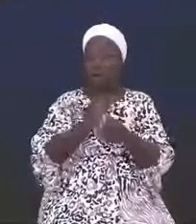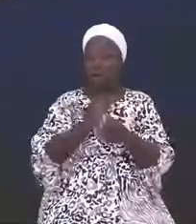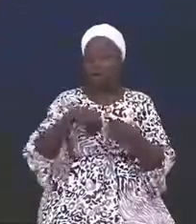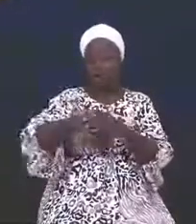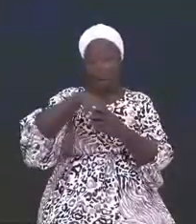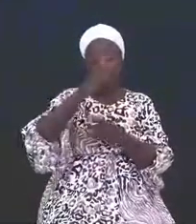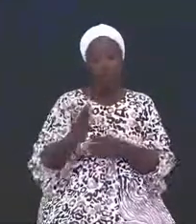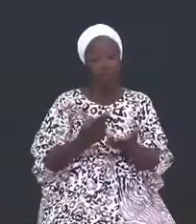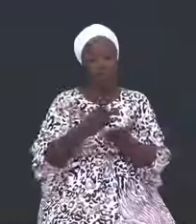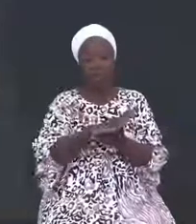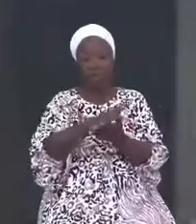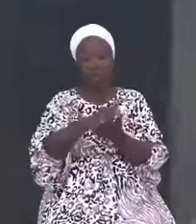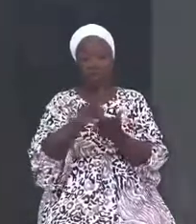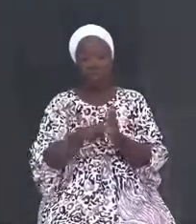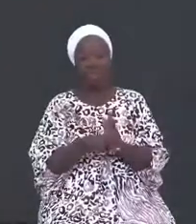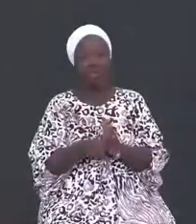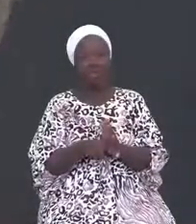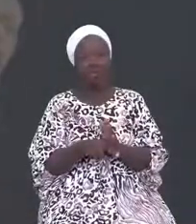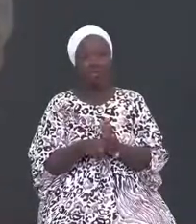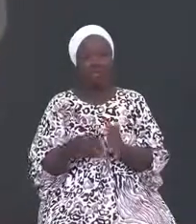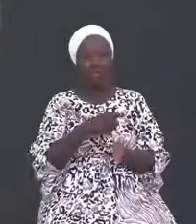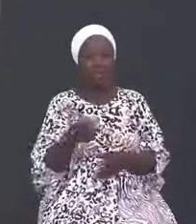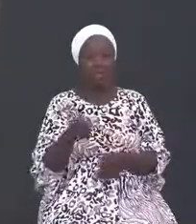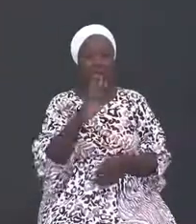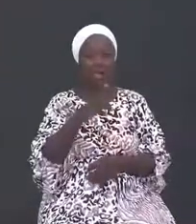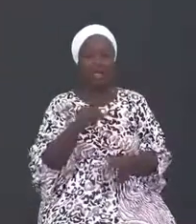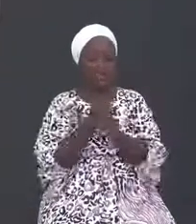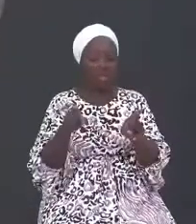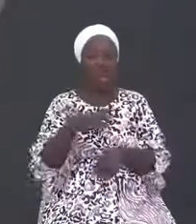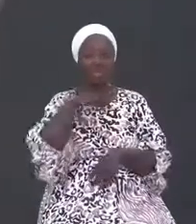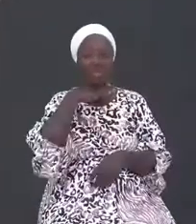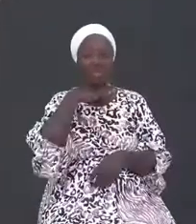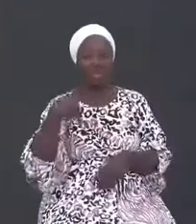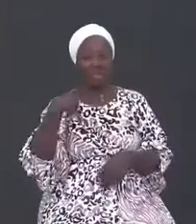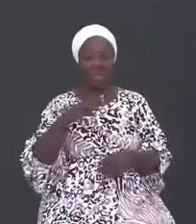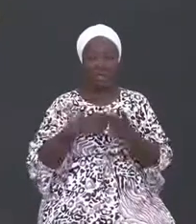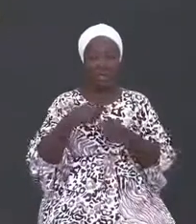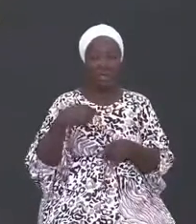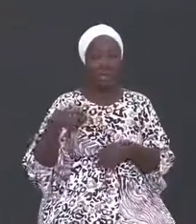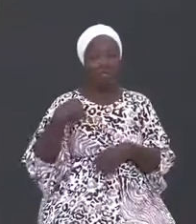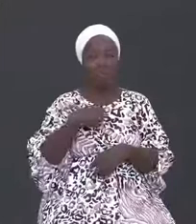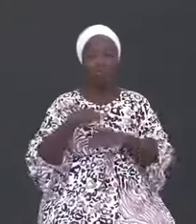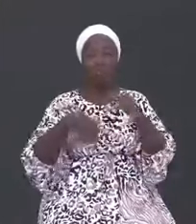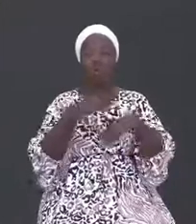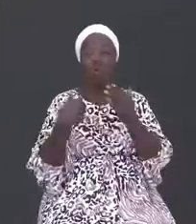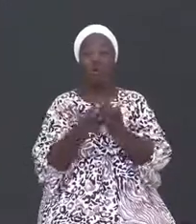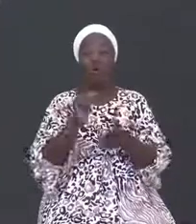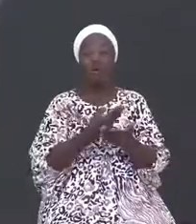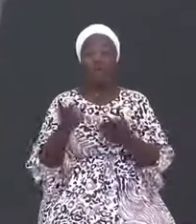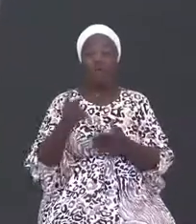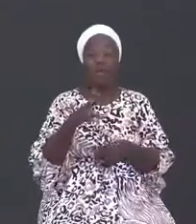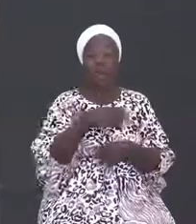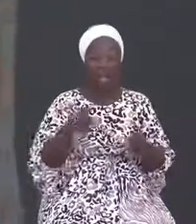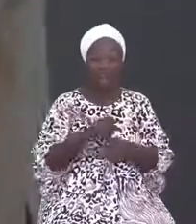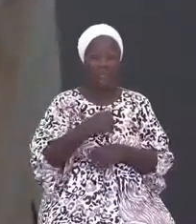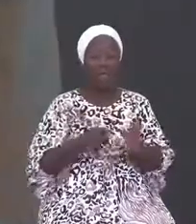Toute notre justice extérieure, elles sont comme des vêtements impurs. Nous faisons tout cela, nous flétrissons tous comme